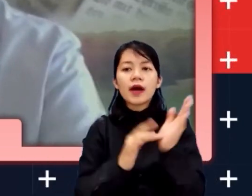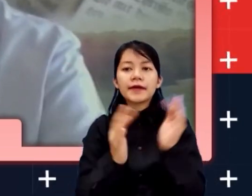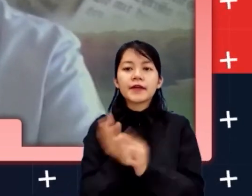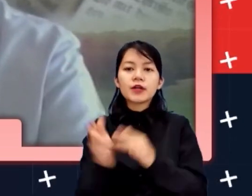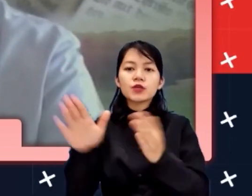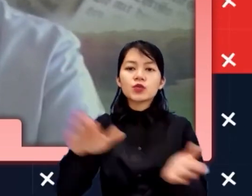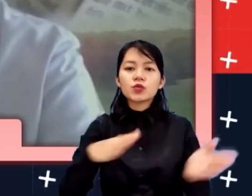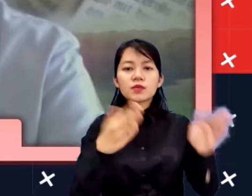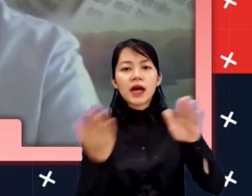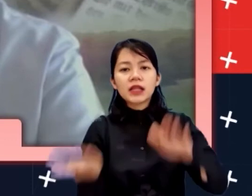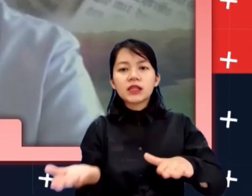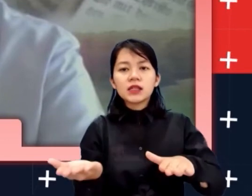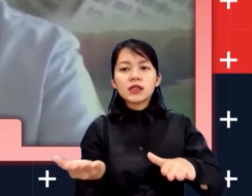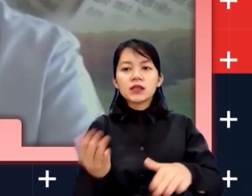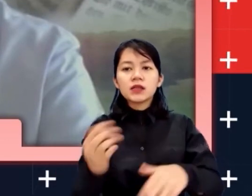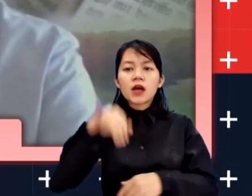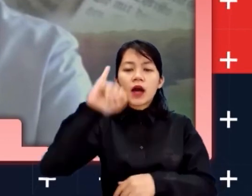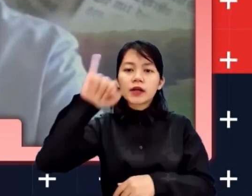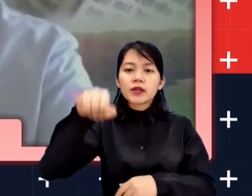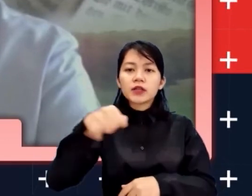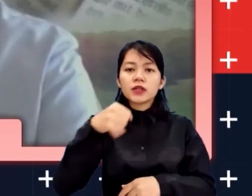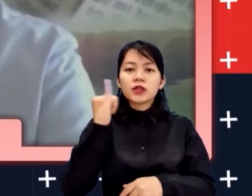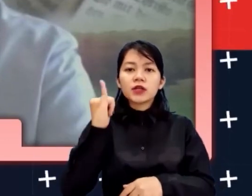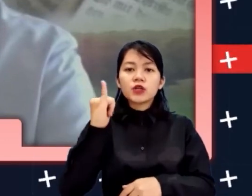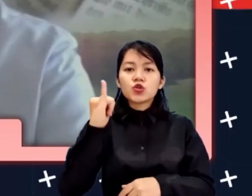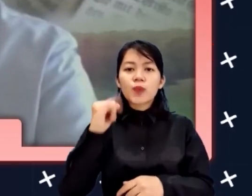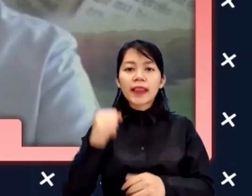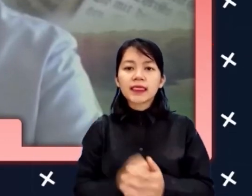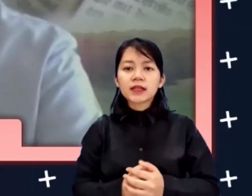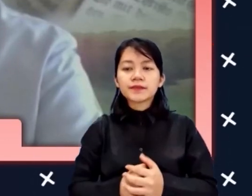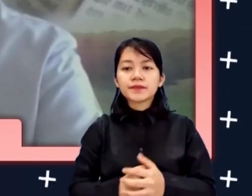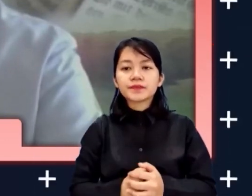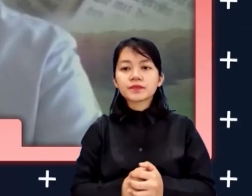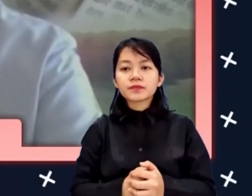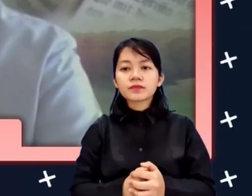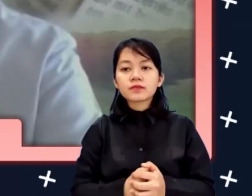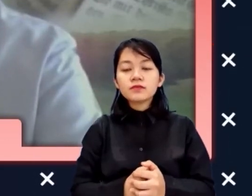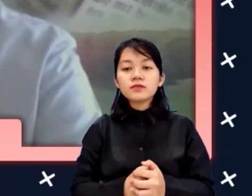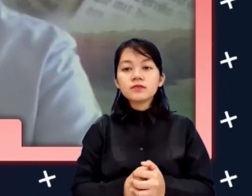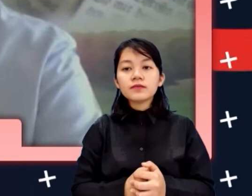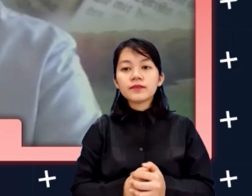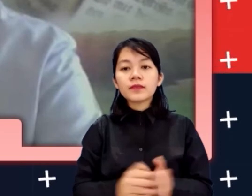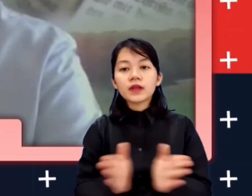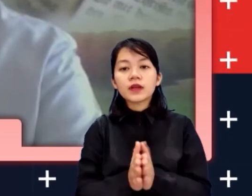kita hitung-hitung, bisa jatuh hari Kamis atau hari Jumat, 40 hari kemudian.